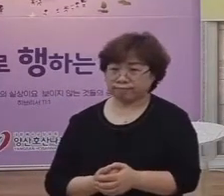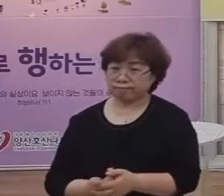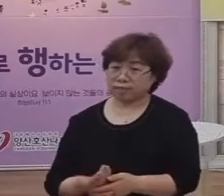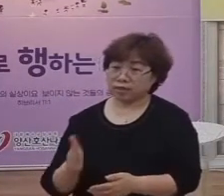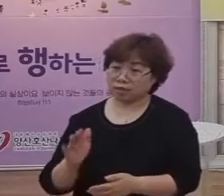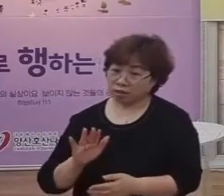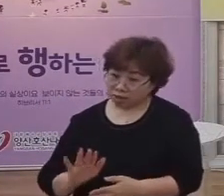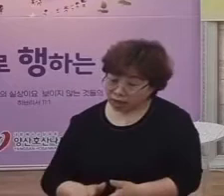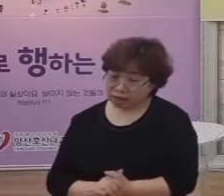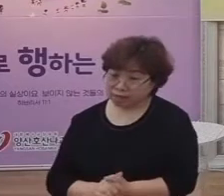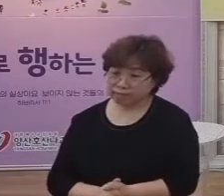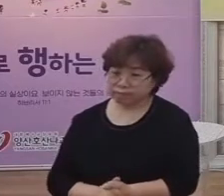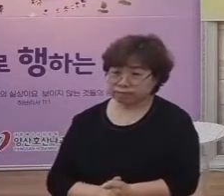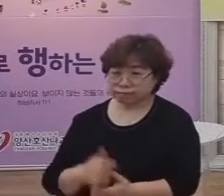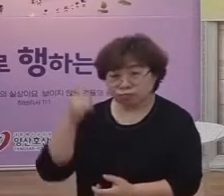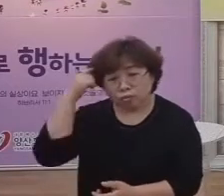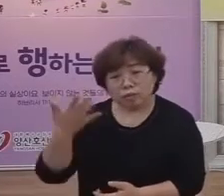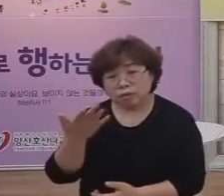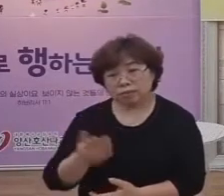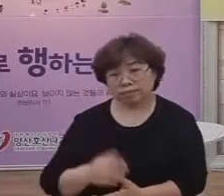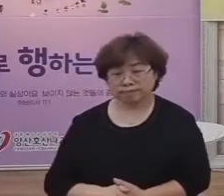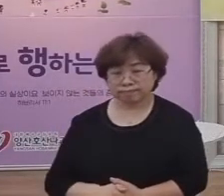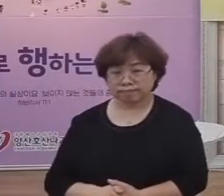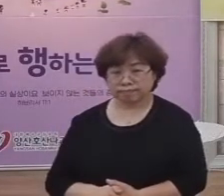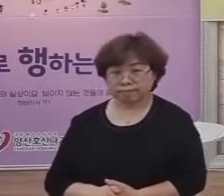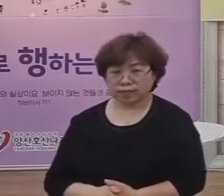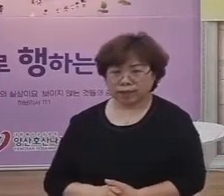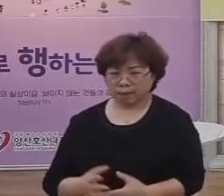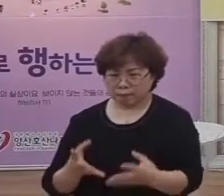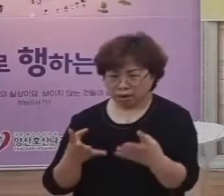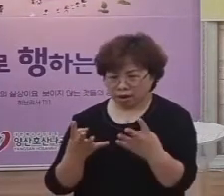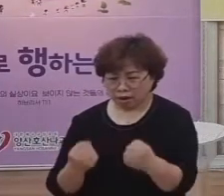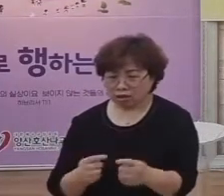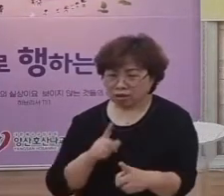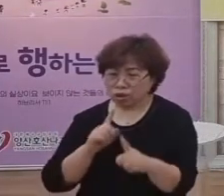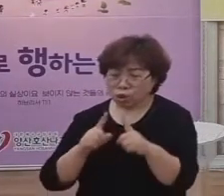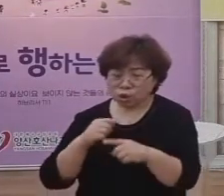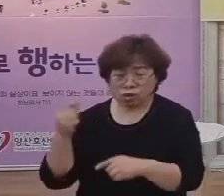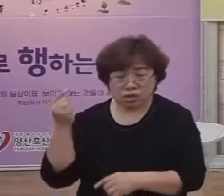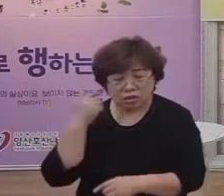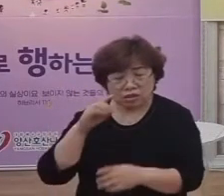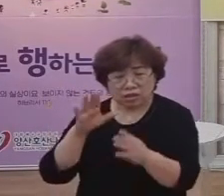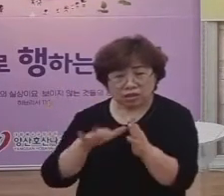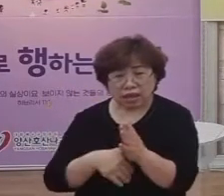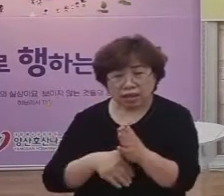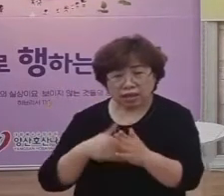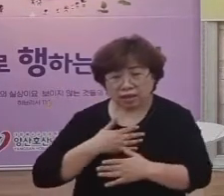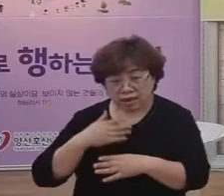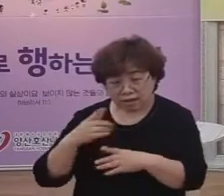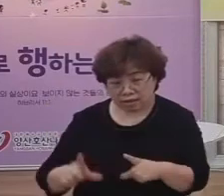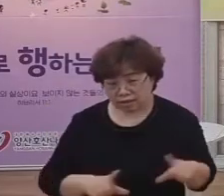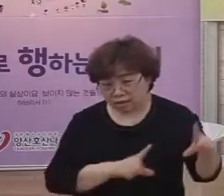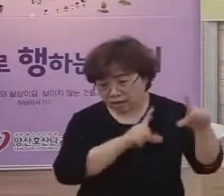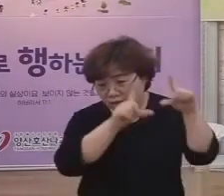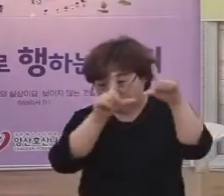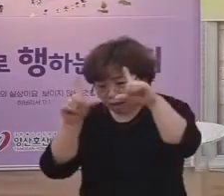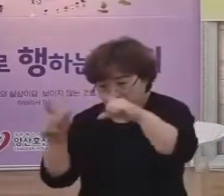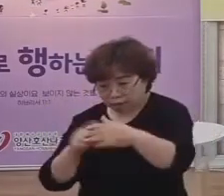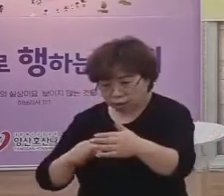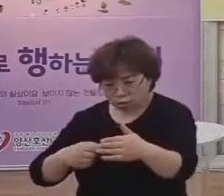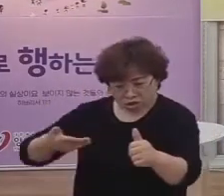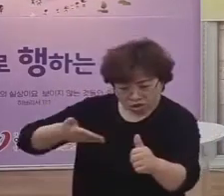그 많은 설교 말씀이 여러분의 삶에 과연 어떤 영향을 미쳤습니까?